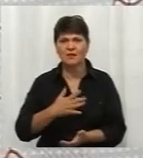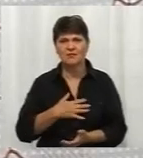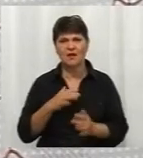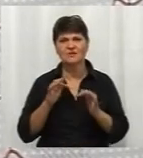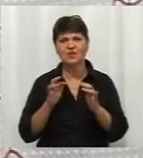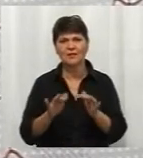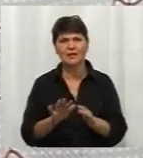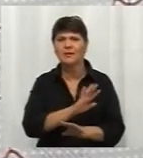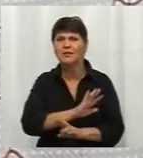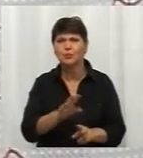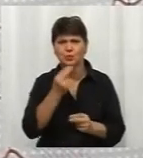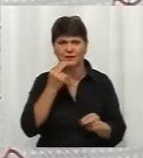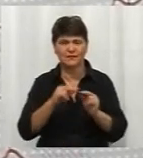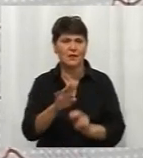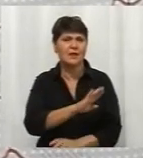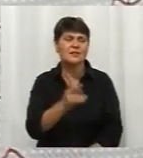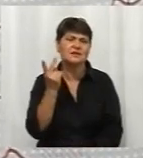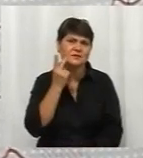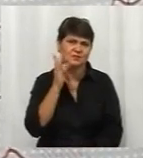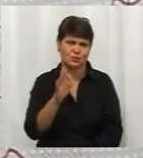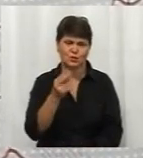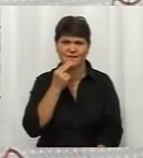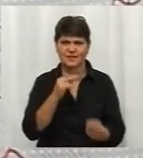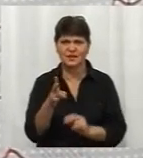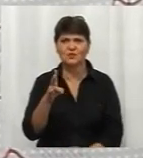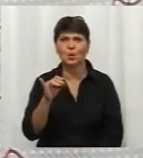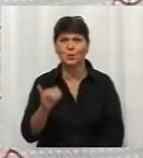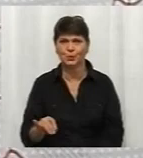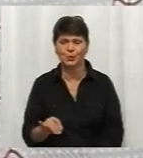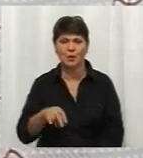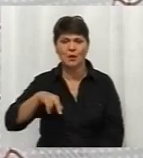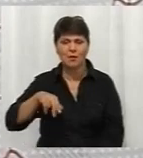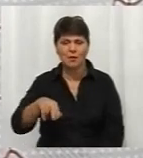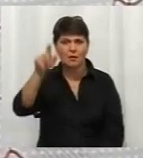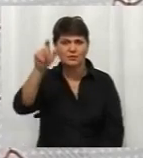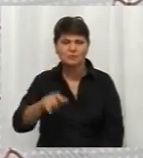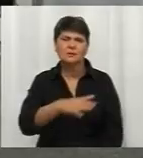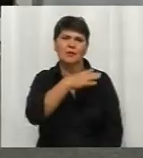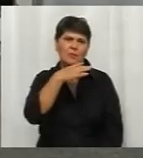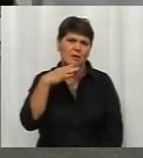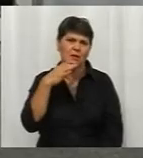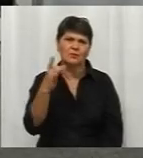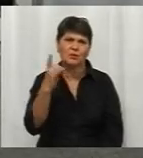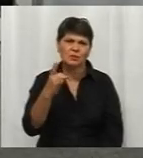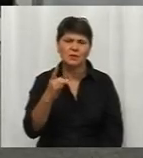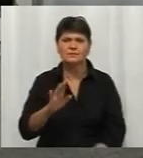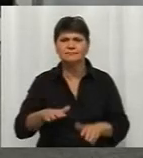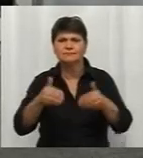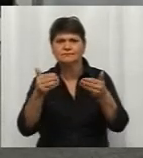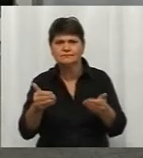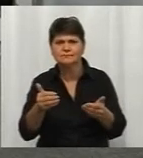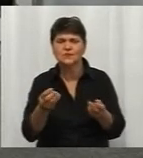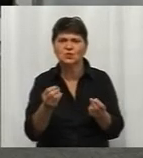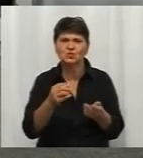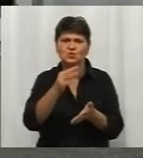буде ефективною, не завжди буде ефективною, можна так сказати. Пішоходів неодноразово ініціювалося підвищення суми штрафів